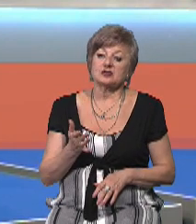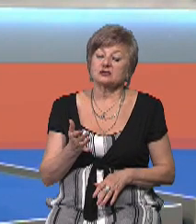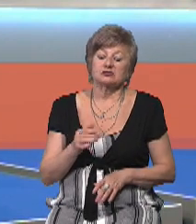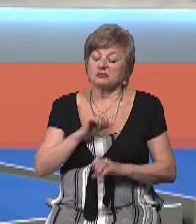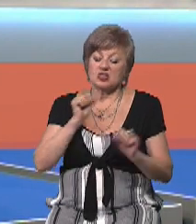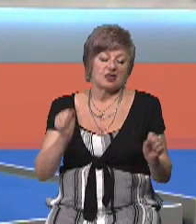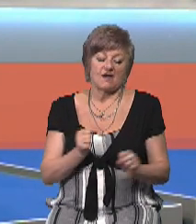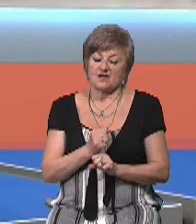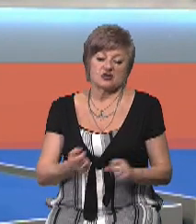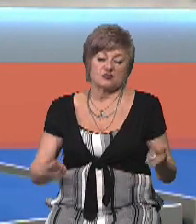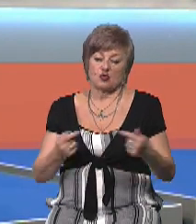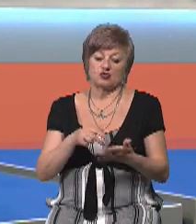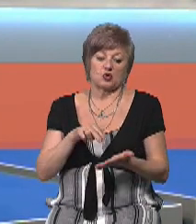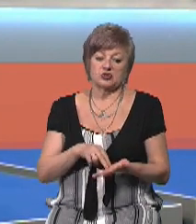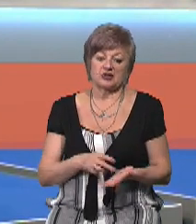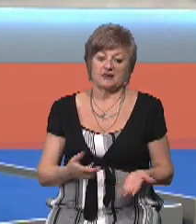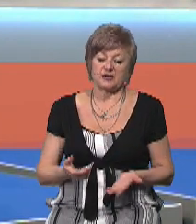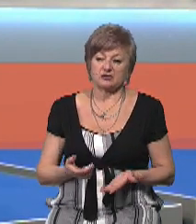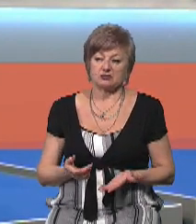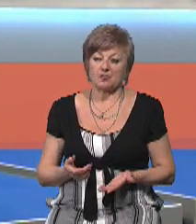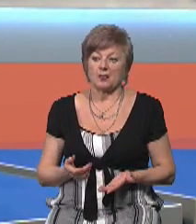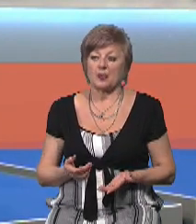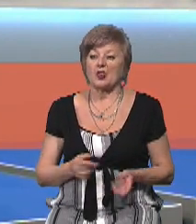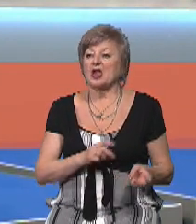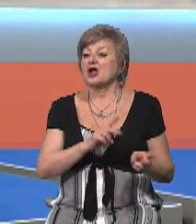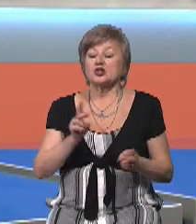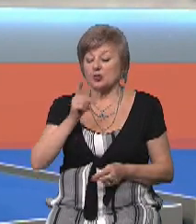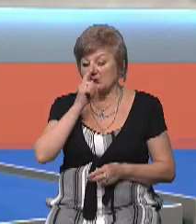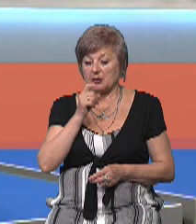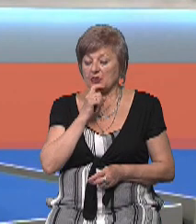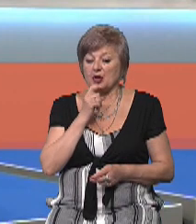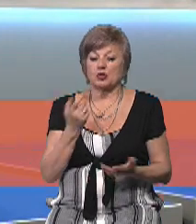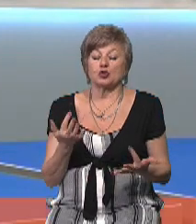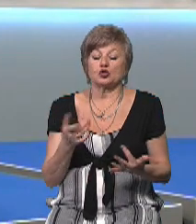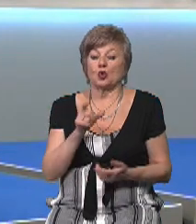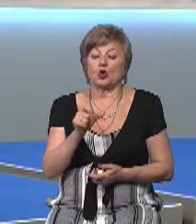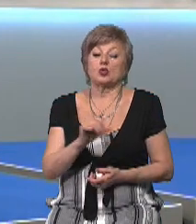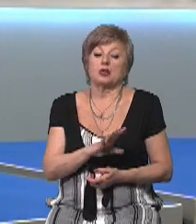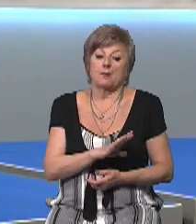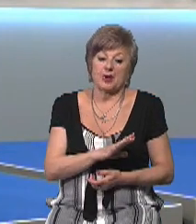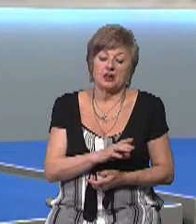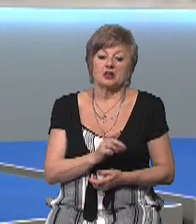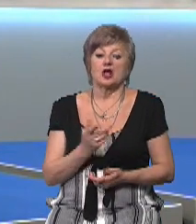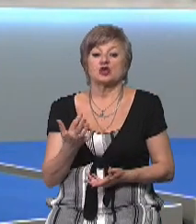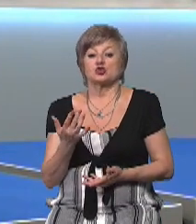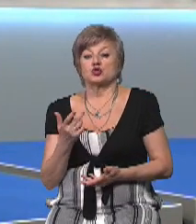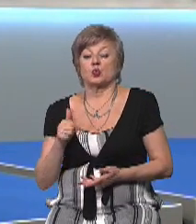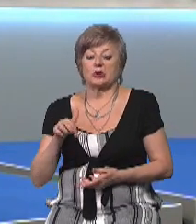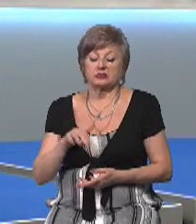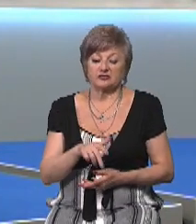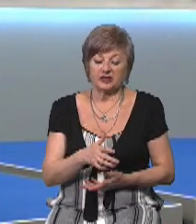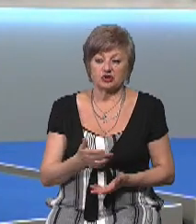неможливо встановити. Ніхто не розумів, скільки людей було, так, скільки їх вийшло,